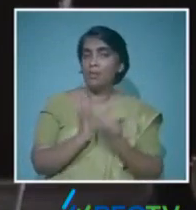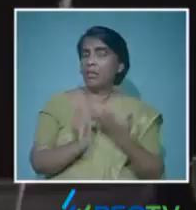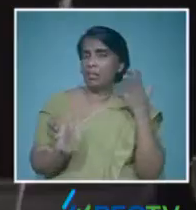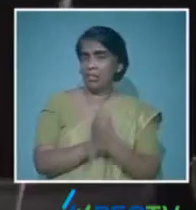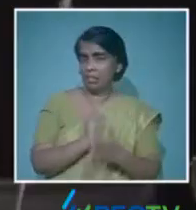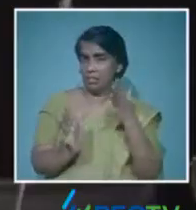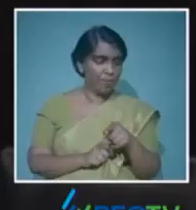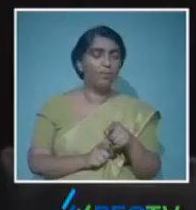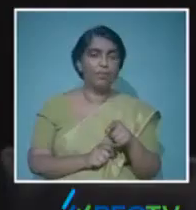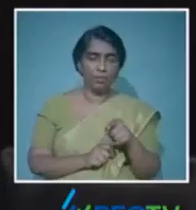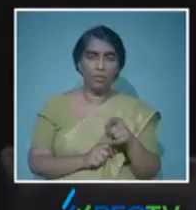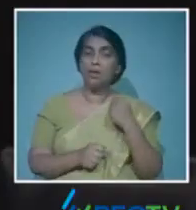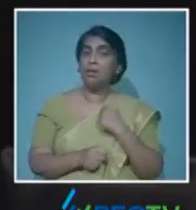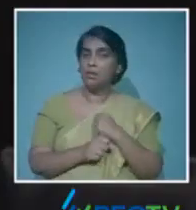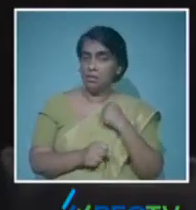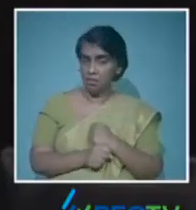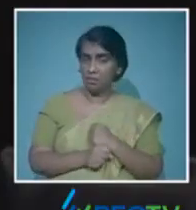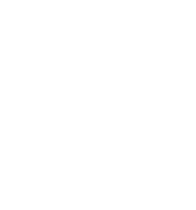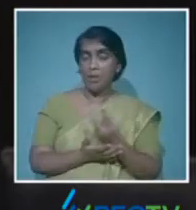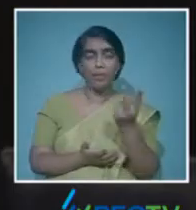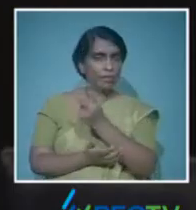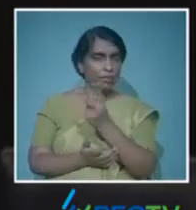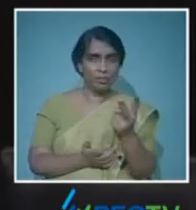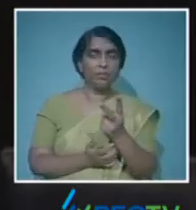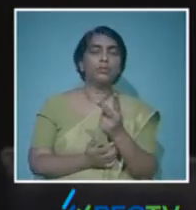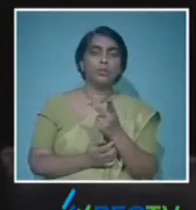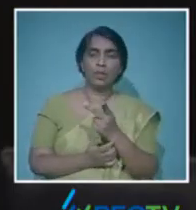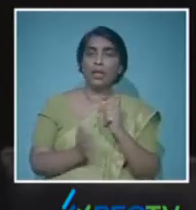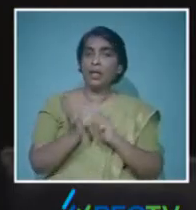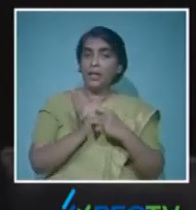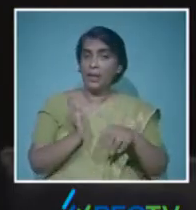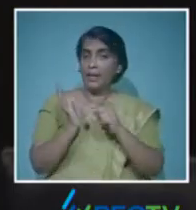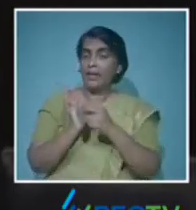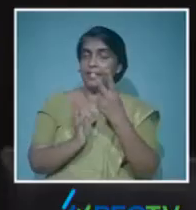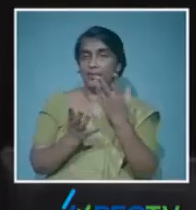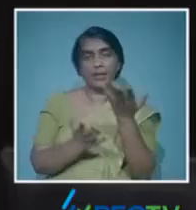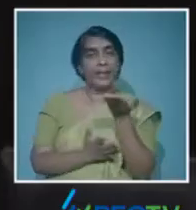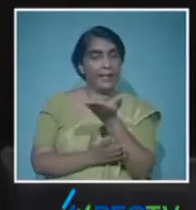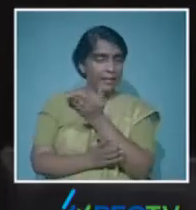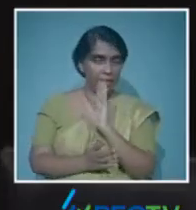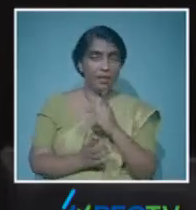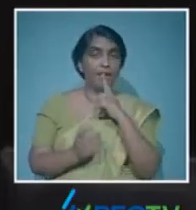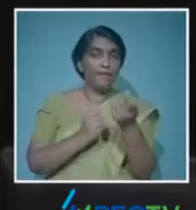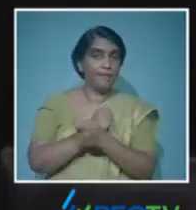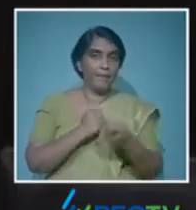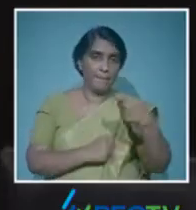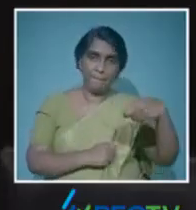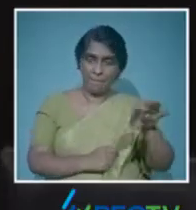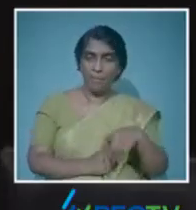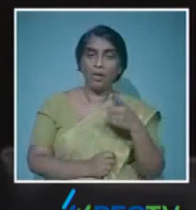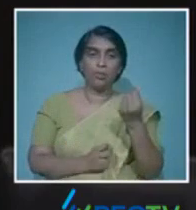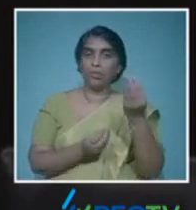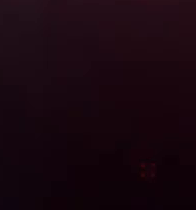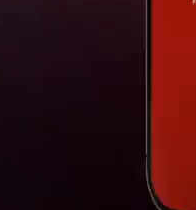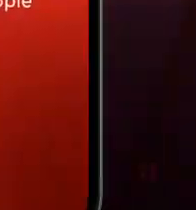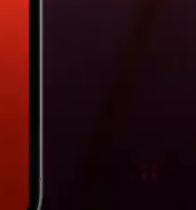වැරදි නිසා. රජයේ බැංකු දෙකෙන් ඔඩපණ ණය දෙකක් ඉල්ලලා තිබෙනවා වී මිලදී ගන්න. නමුත් ඒ නෑ මුදල් ලැබුණේ